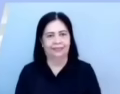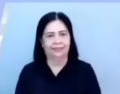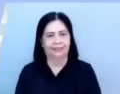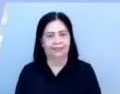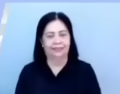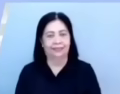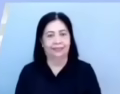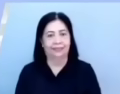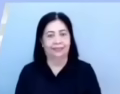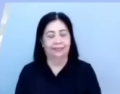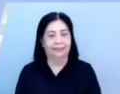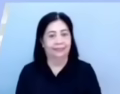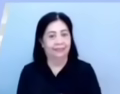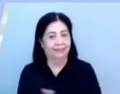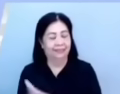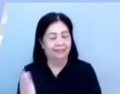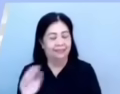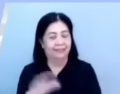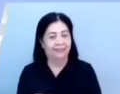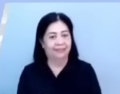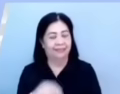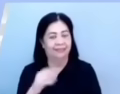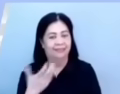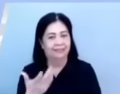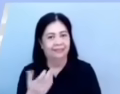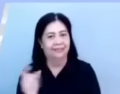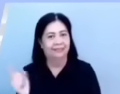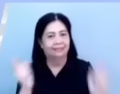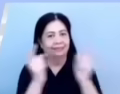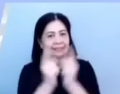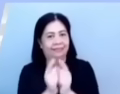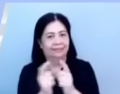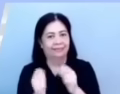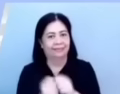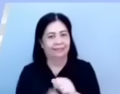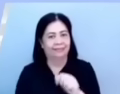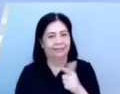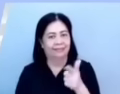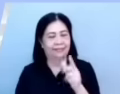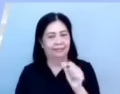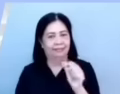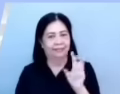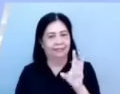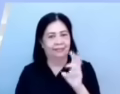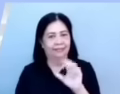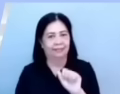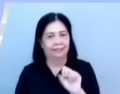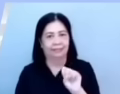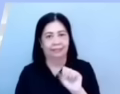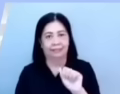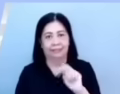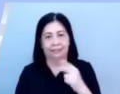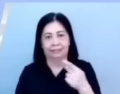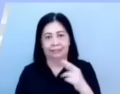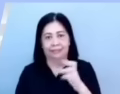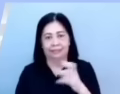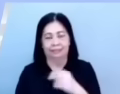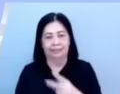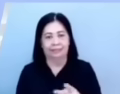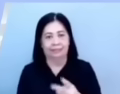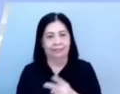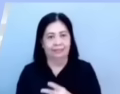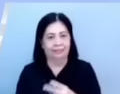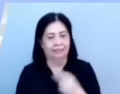Abisala mga mare! Nagkita-kita na ang mga 2016 sangre at mga bagong tagapangalaga ng apat